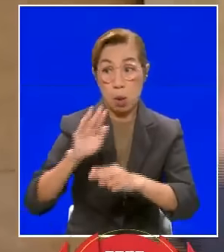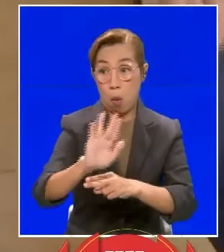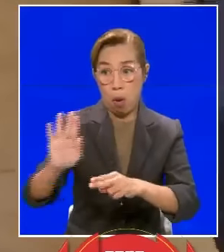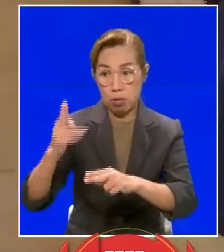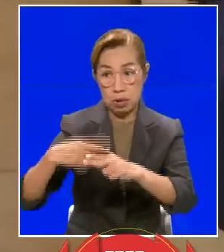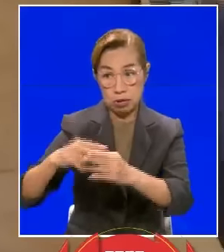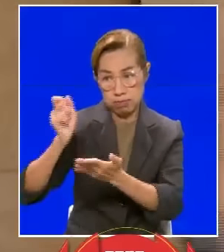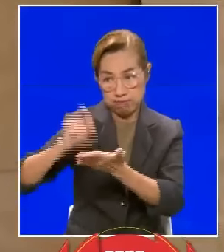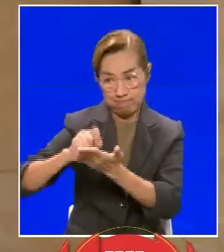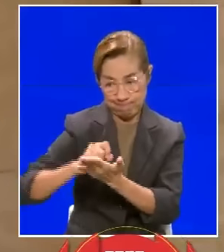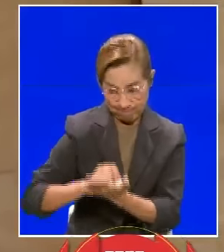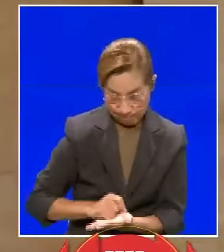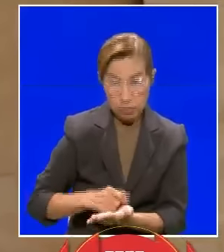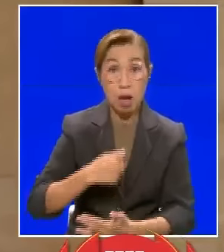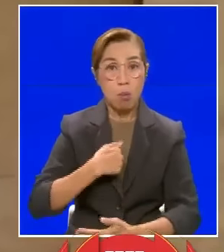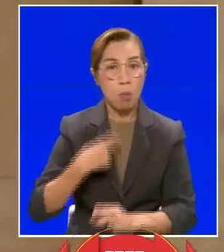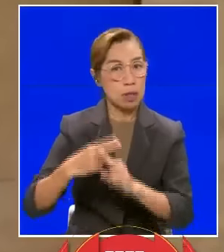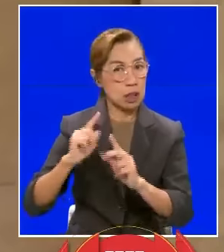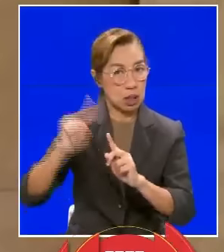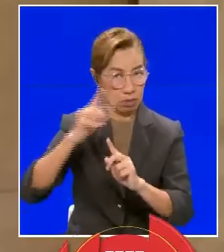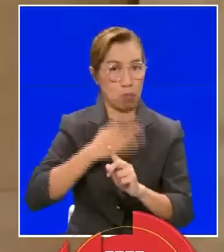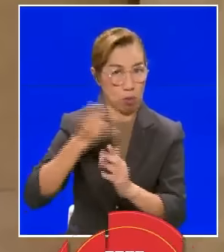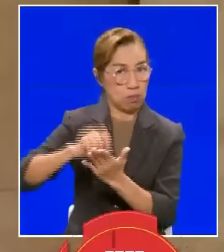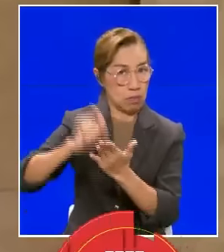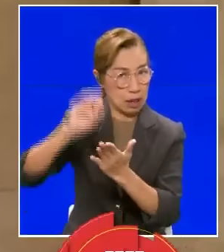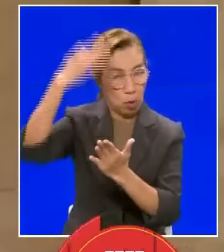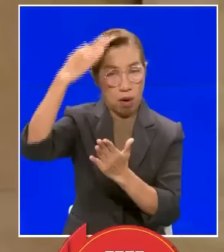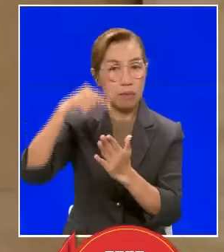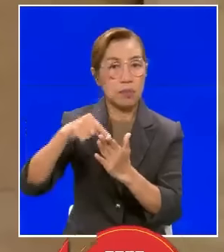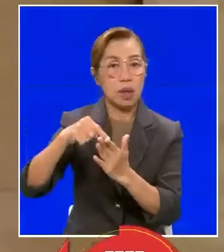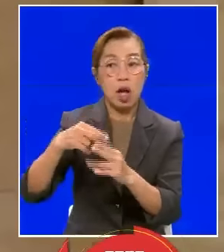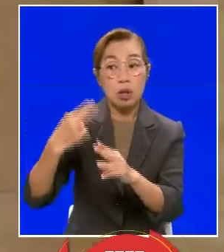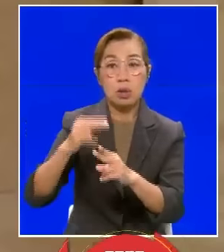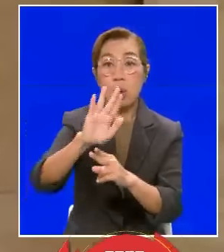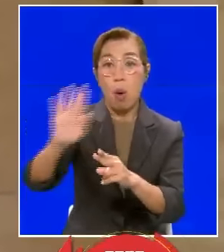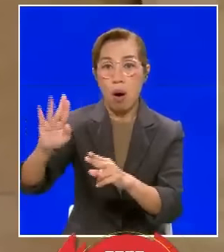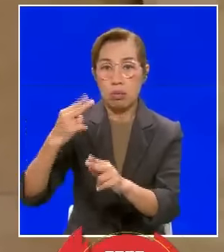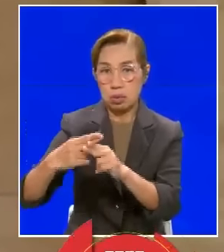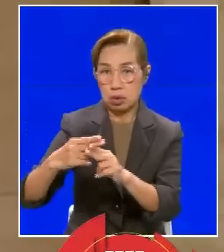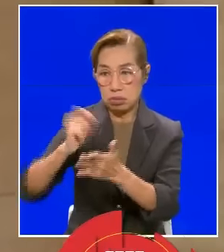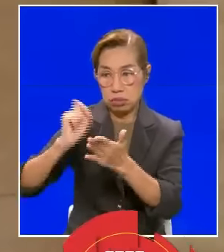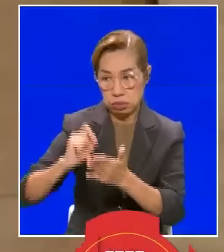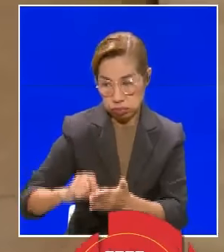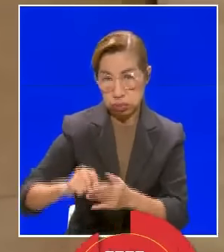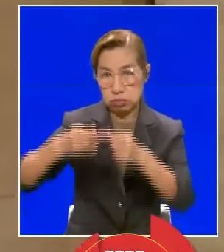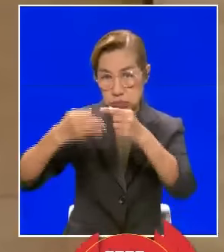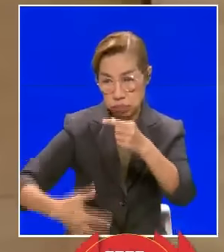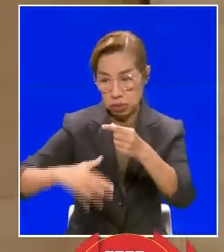ดยผมเนี่ยเป็นชื่อแรกนะครับเพราะฉะนั้นรวบรวมรายชื่อในเรื่องของการ